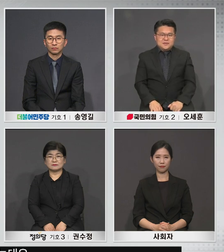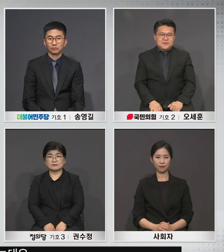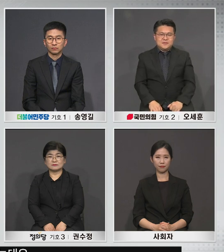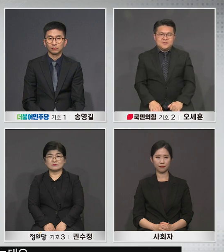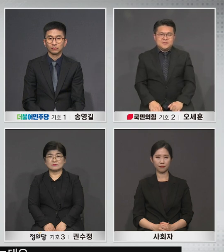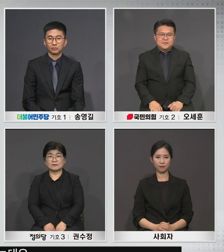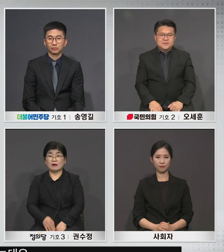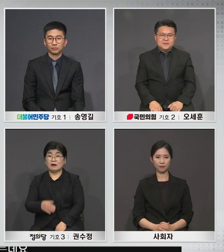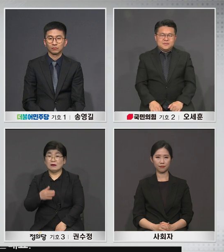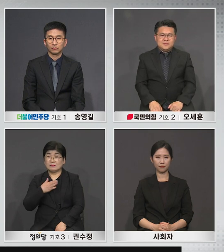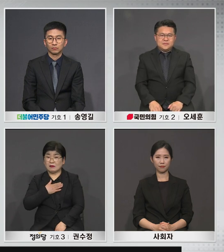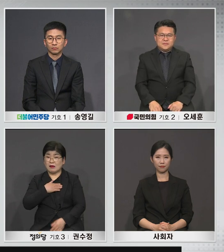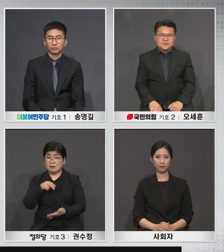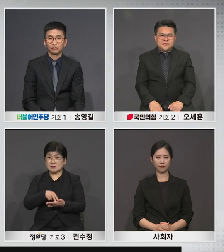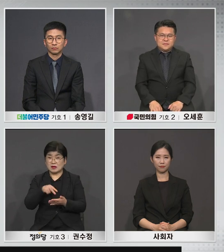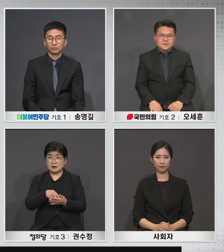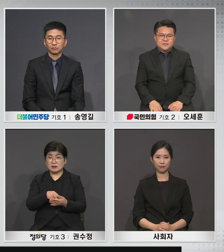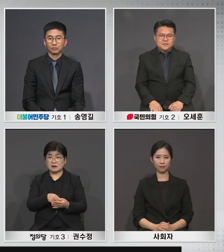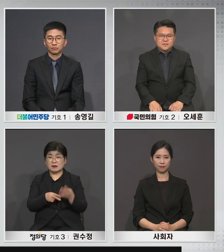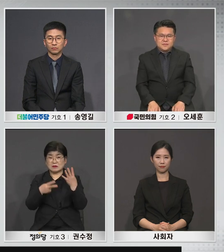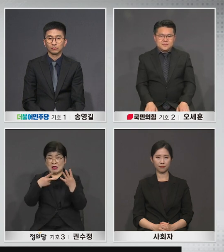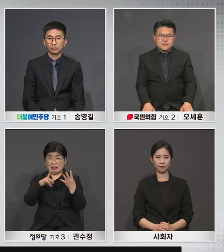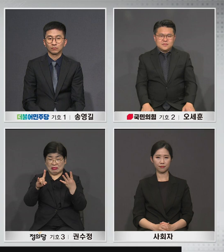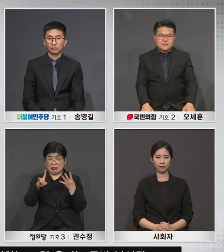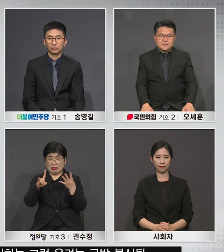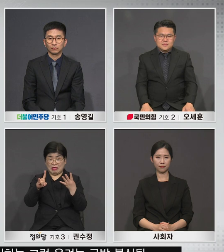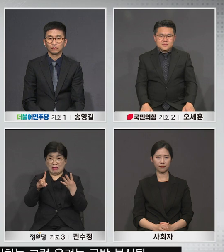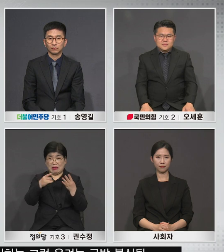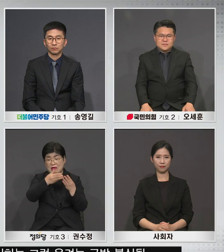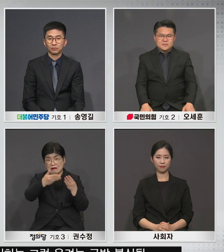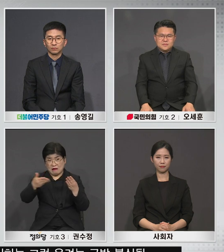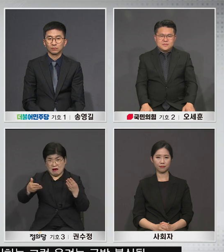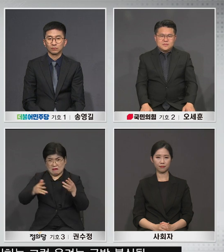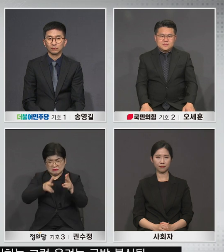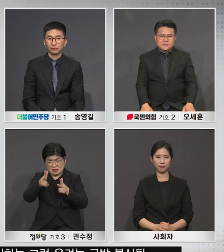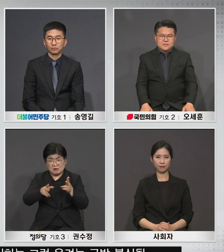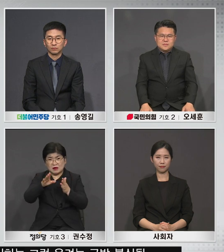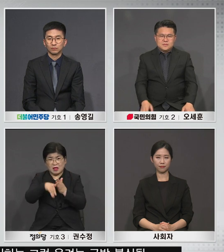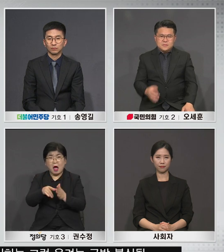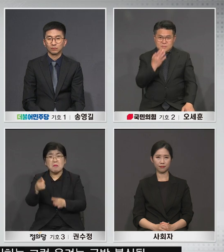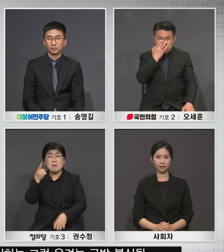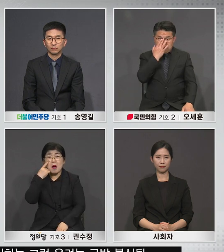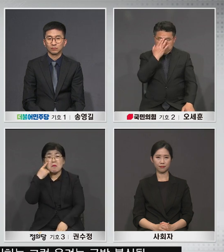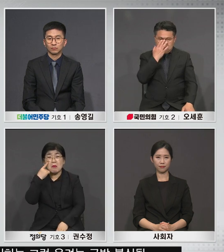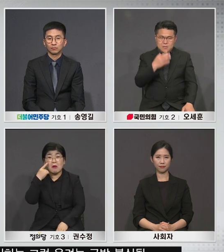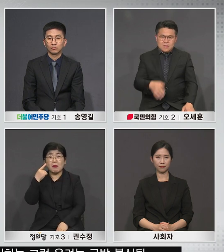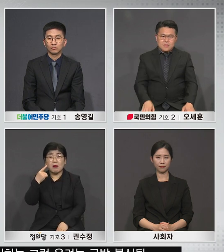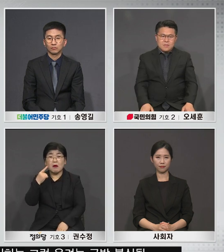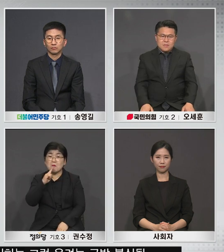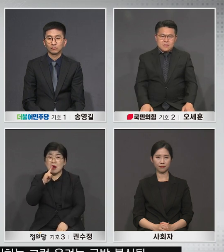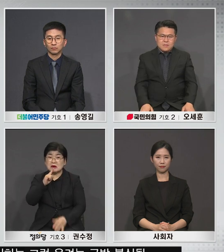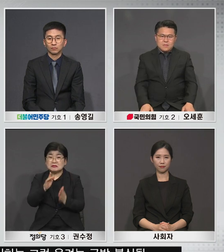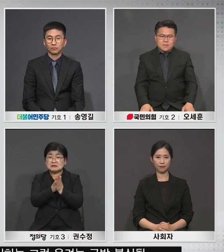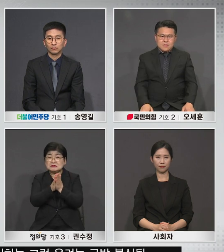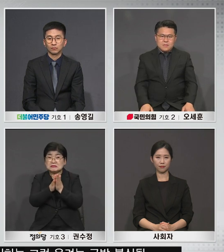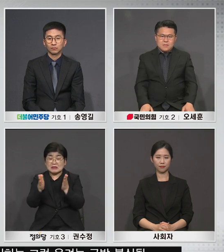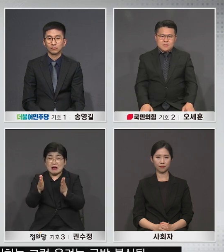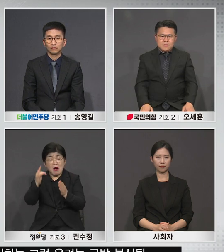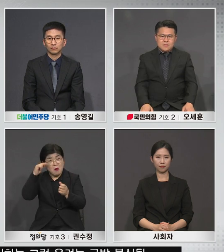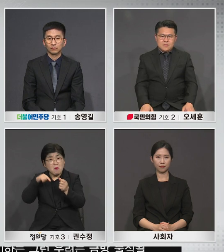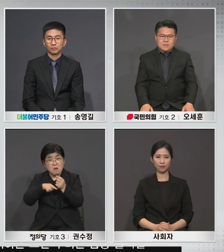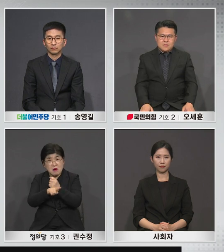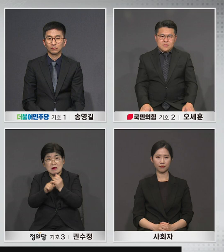4대강 사업을 진행했을 때도 일단 한번 보시죠. 이렇게 시작했습니다. 과학자들